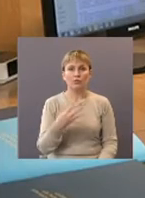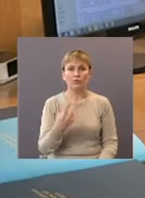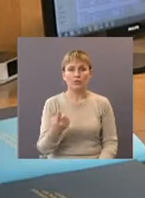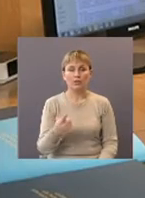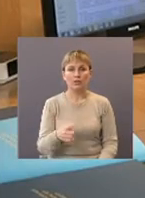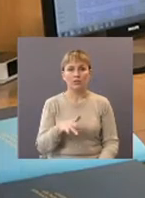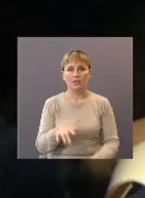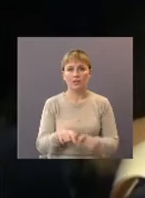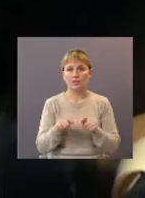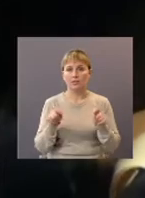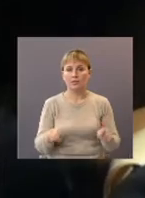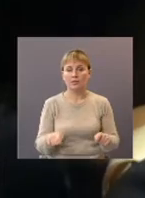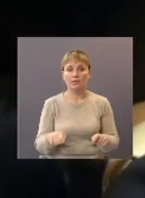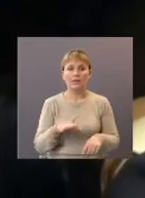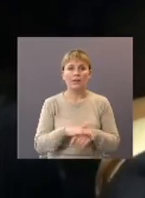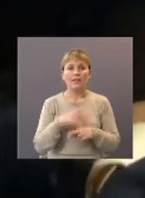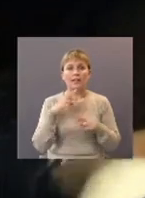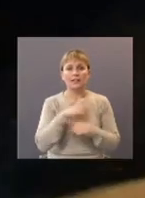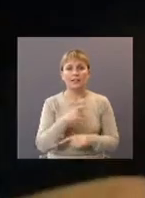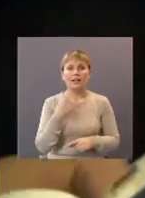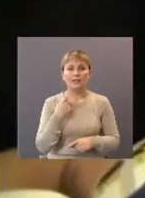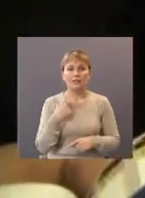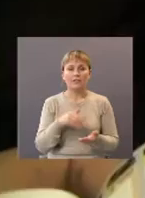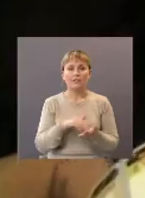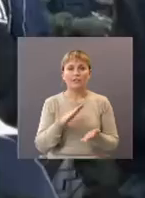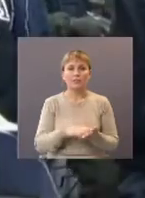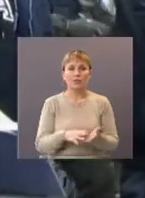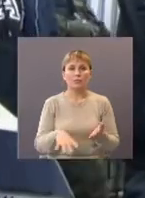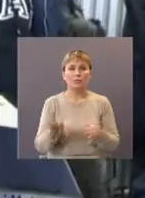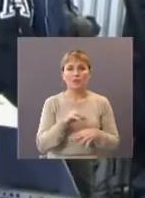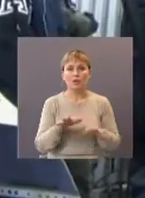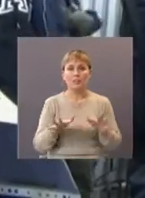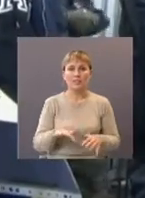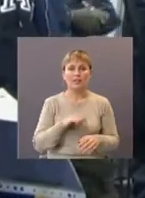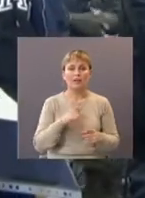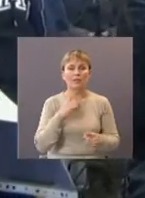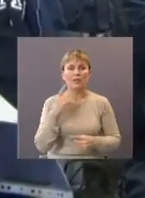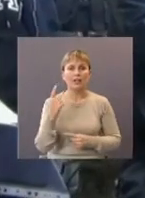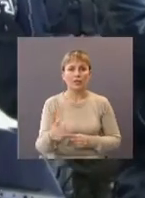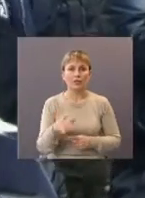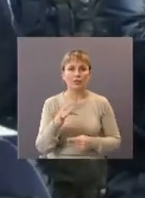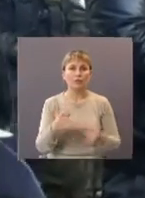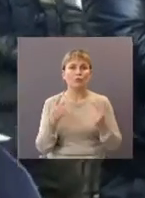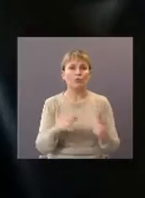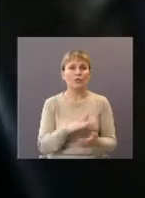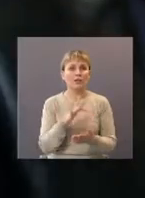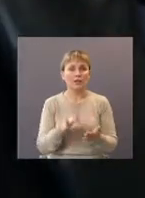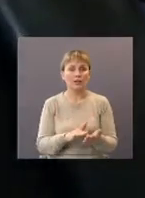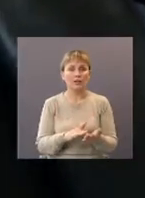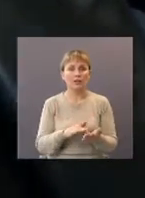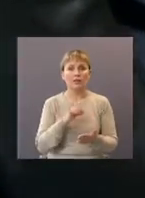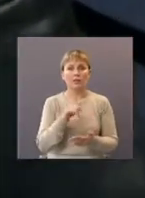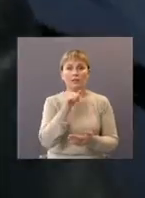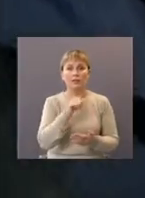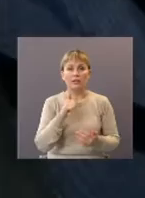административных дел возбуждено было. Факты отравления алкоголем фиксируются повсеместно и в самой далекой глубинке, и в крупных городах. Причем